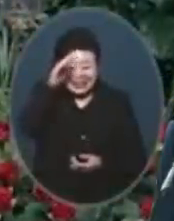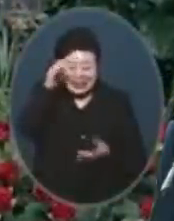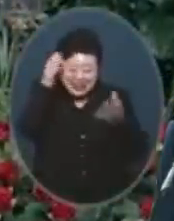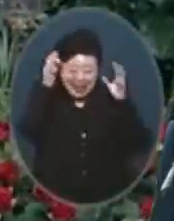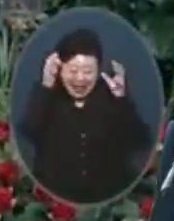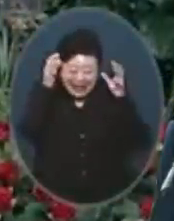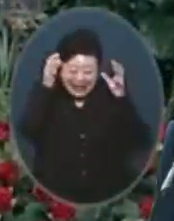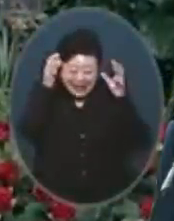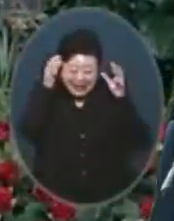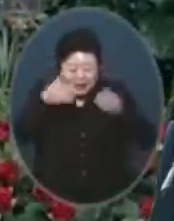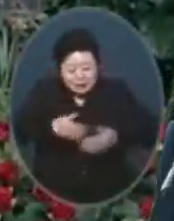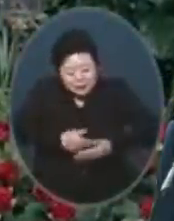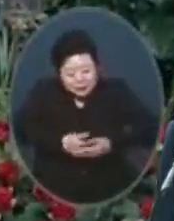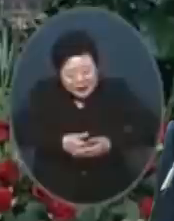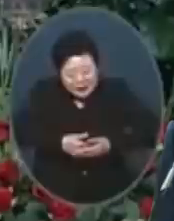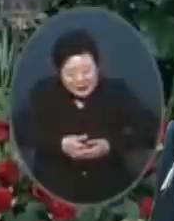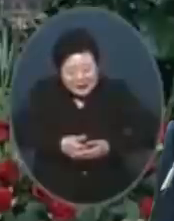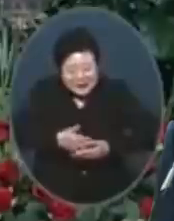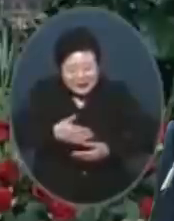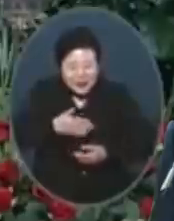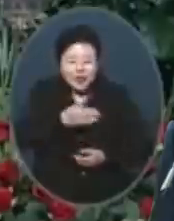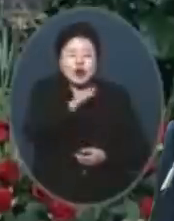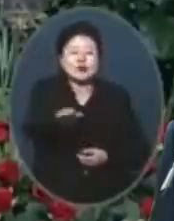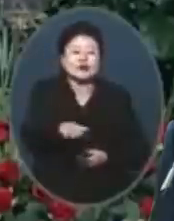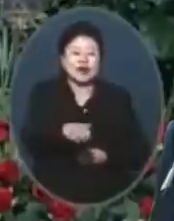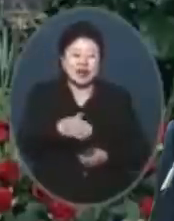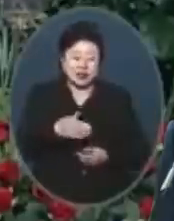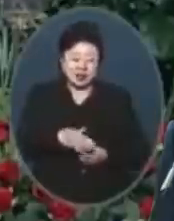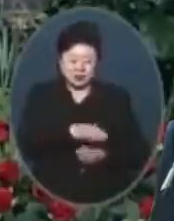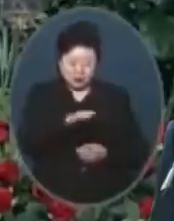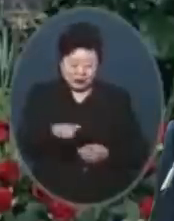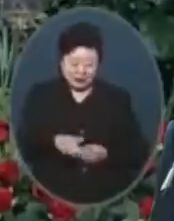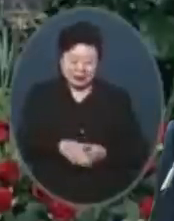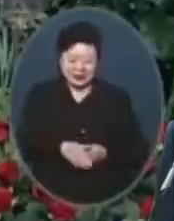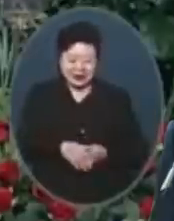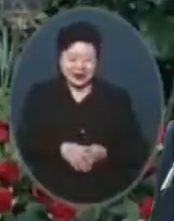품는 것과 같이 여러분과 우리를 품어주신다고 말씀하고 있는 것입니다.